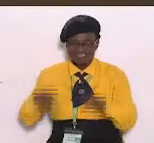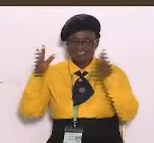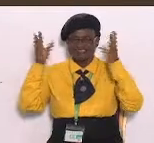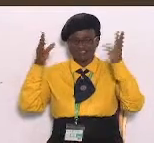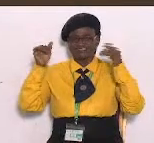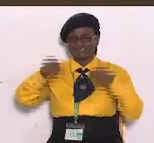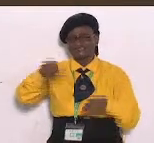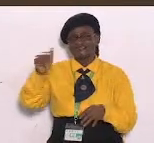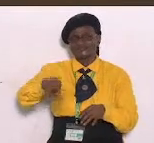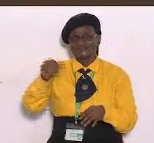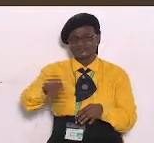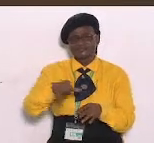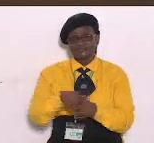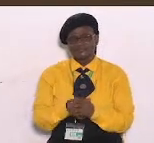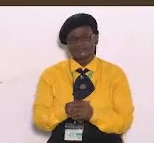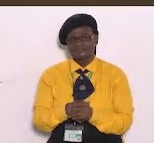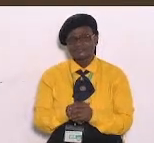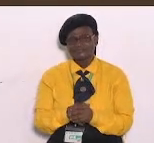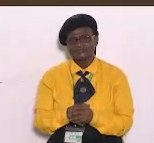propriétaire de